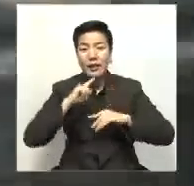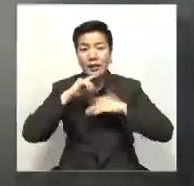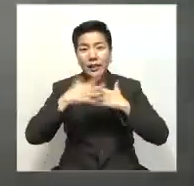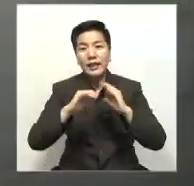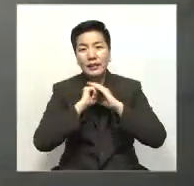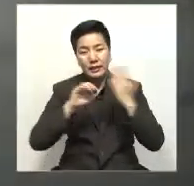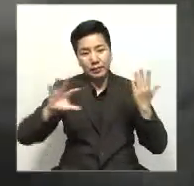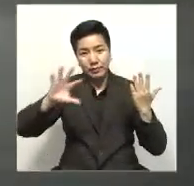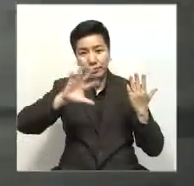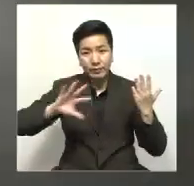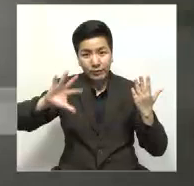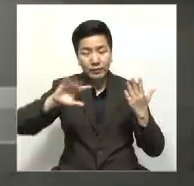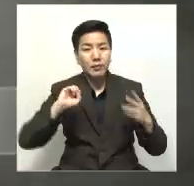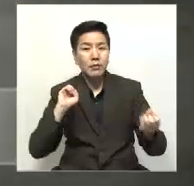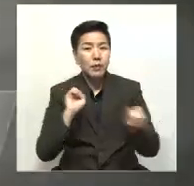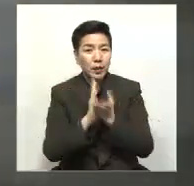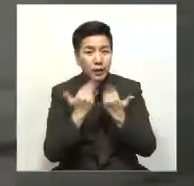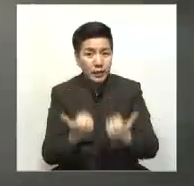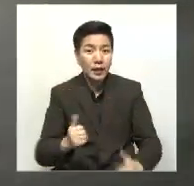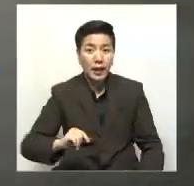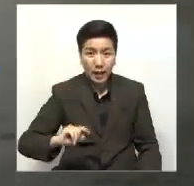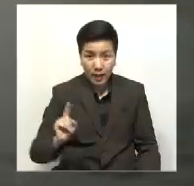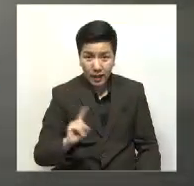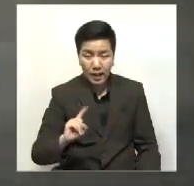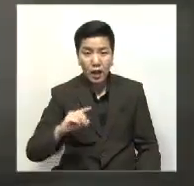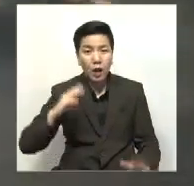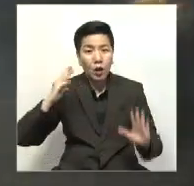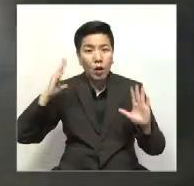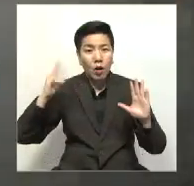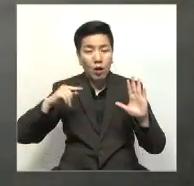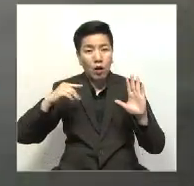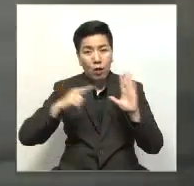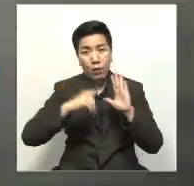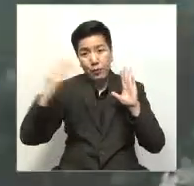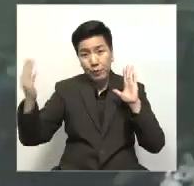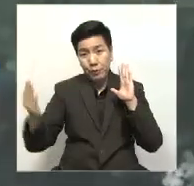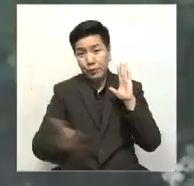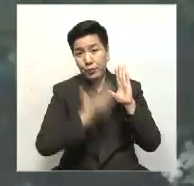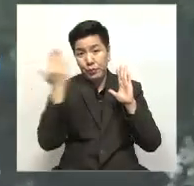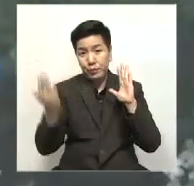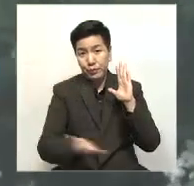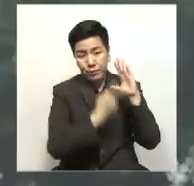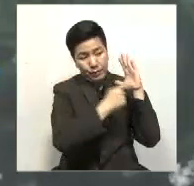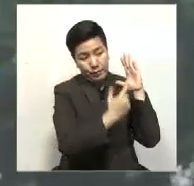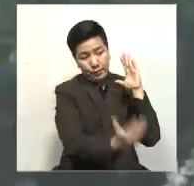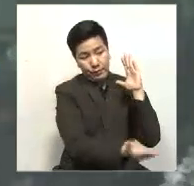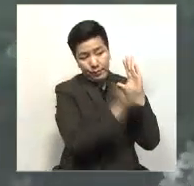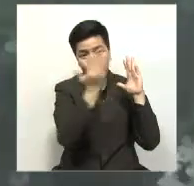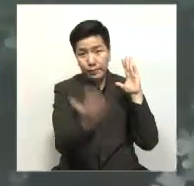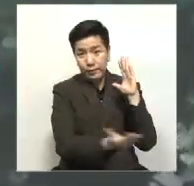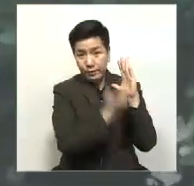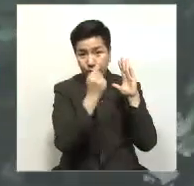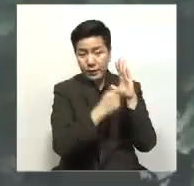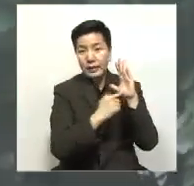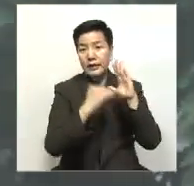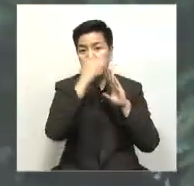เลจีนใต้นะคะซึ่งลักษณะดังกล่าวเนี่ยก็จะส่งผลให้ลมตะวันออกพัดเข้ามาปกคลุมประเทศไทยทำให้บริเวณภาคเหนือ